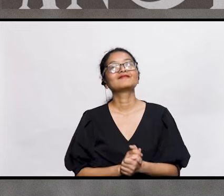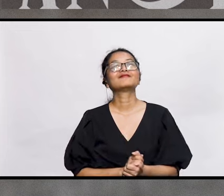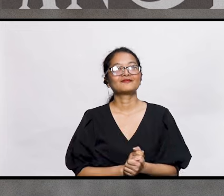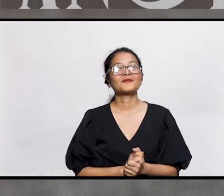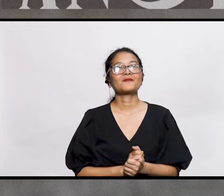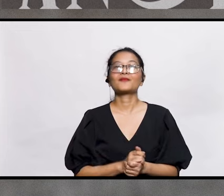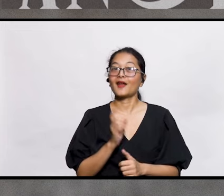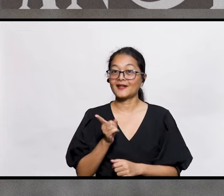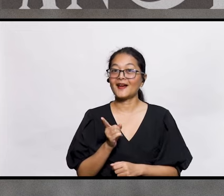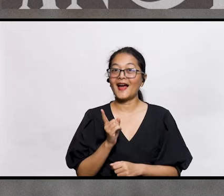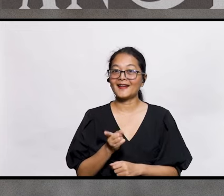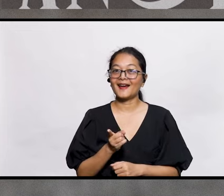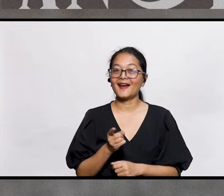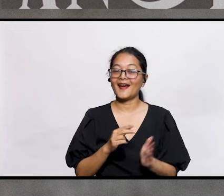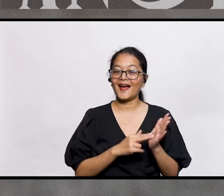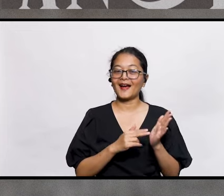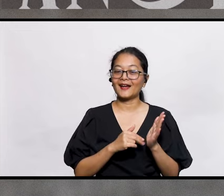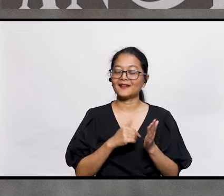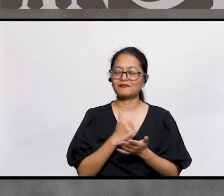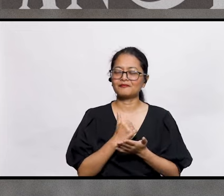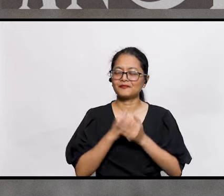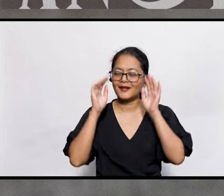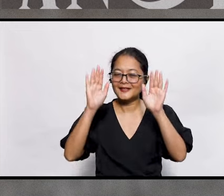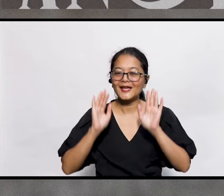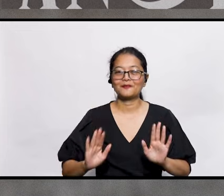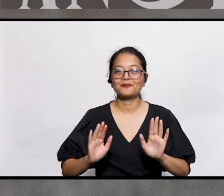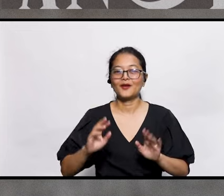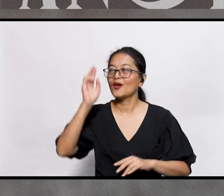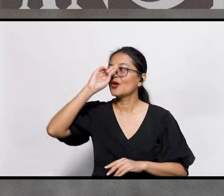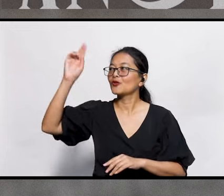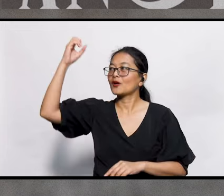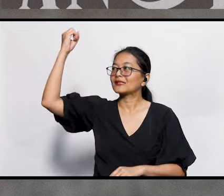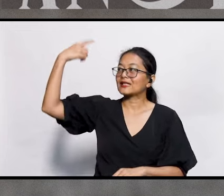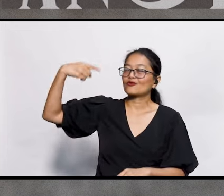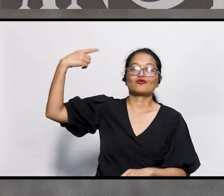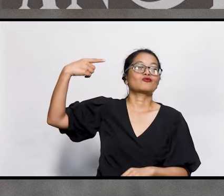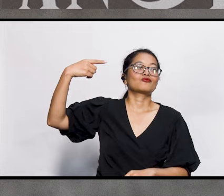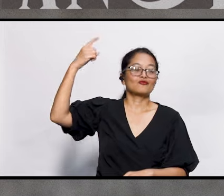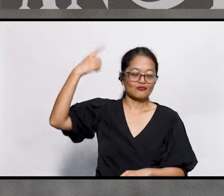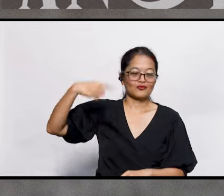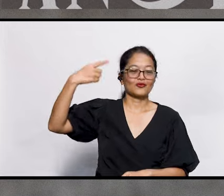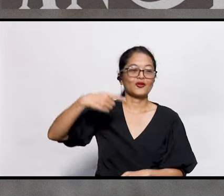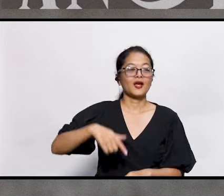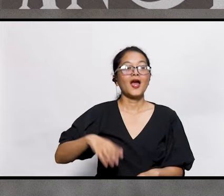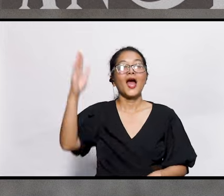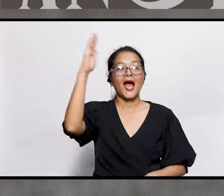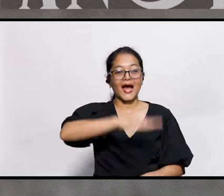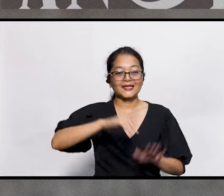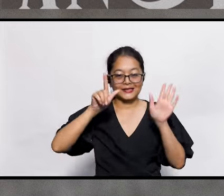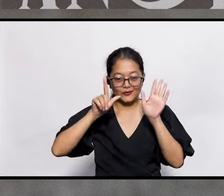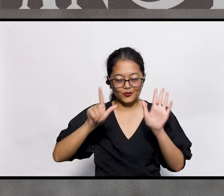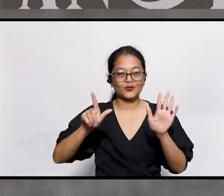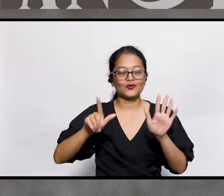ada angka yang ajaib ditaruh oleh Tuhan di situ make sure ya hari ketujuh